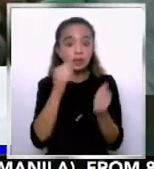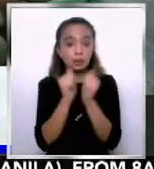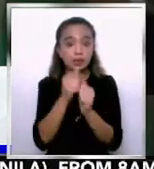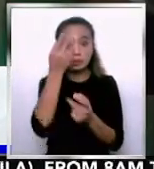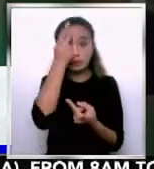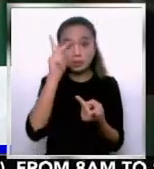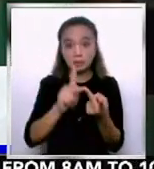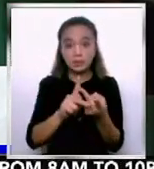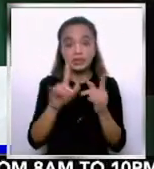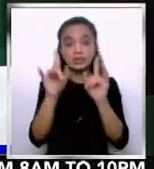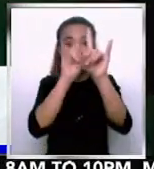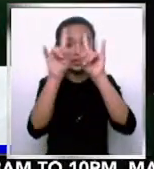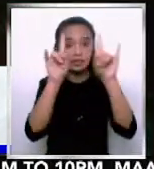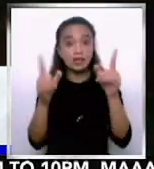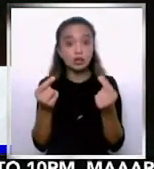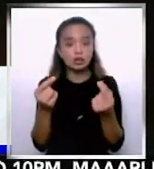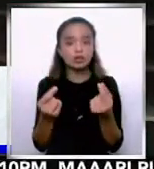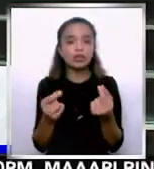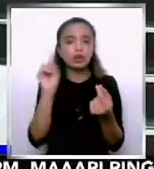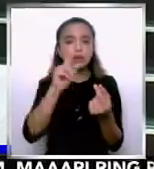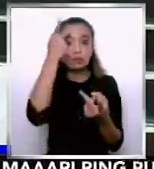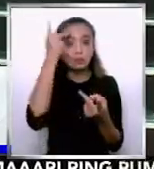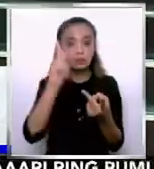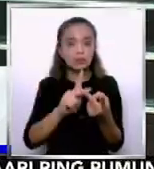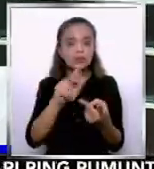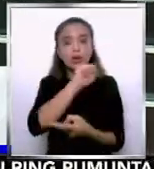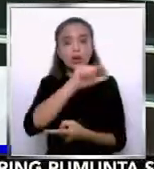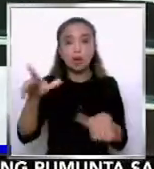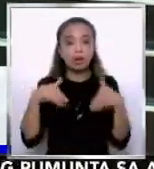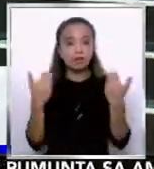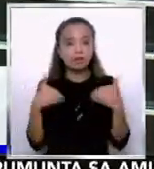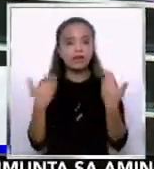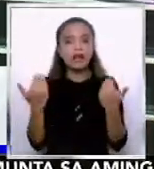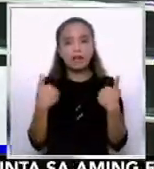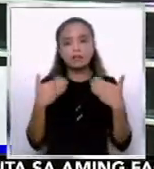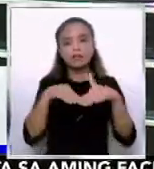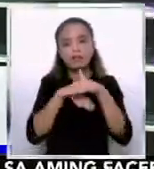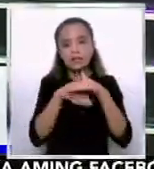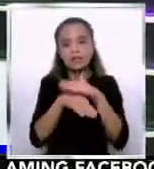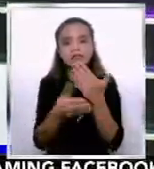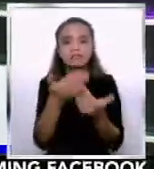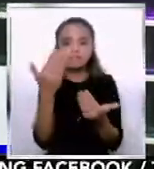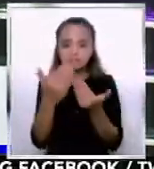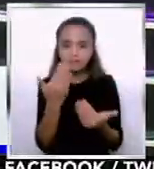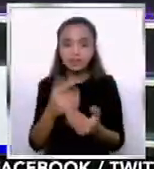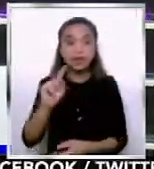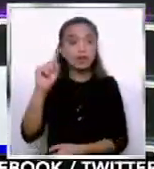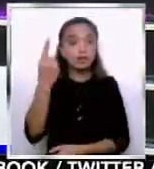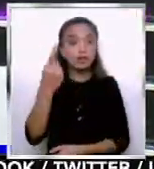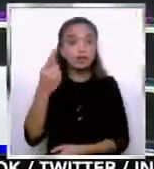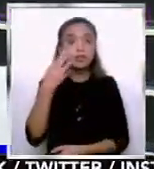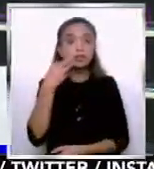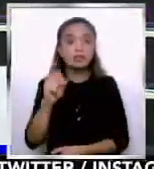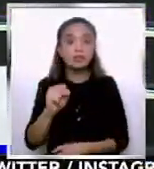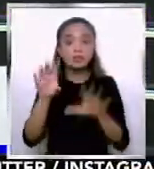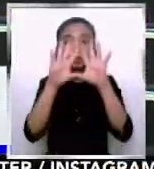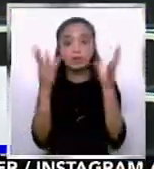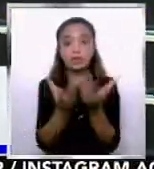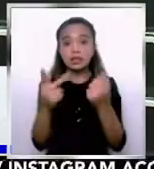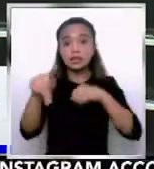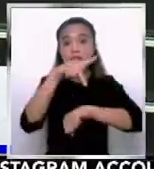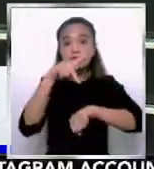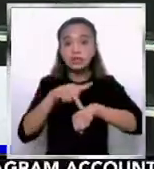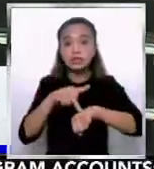magka-easy access sa edukasyon ng bawat kabataan. Unang sumali sa Miss World Philippines 2021 si Gwendolyn kung saan